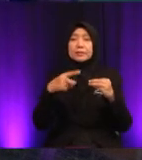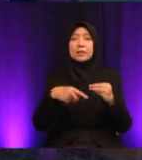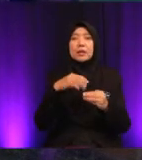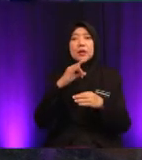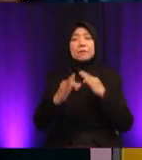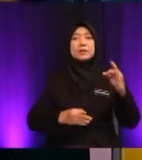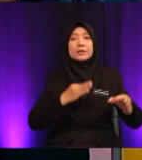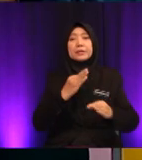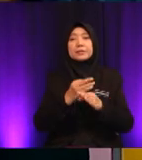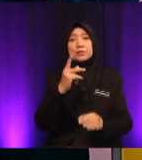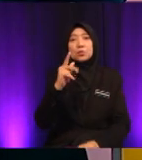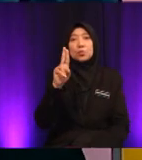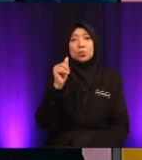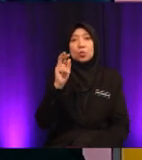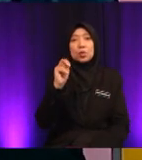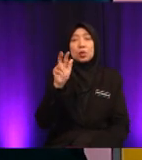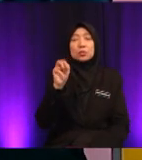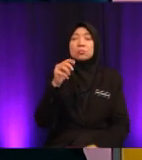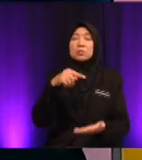sebenarnya ramai